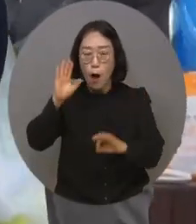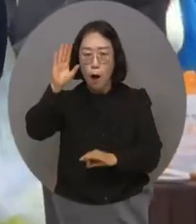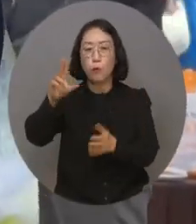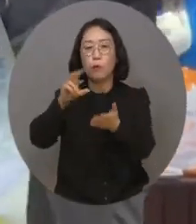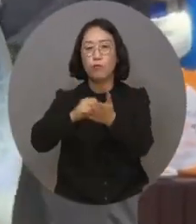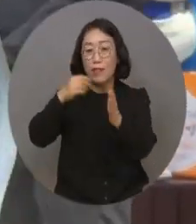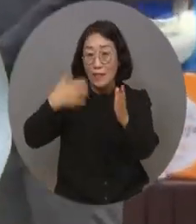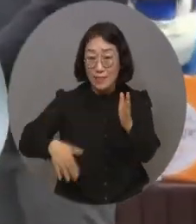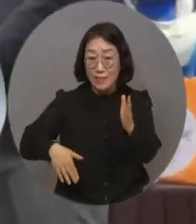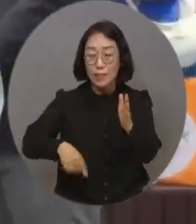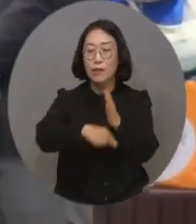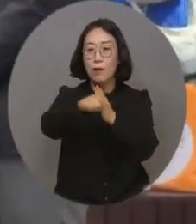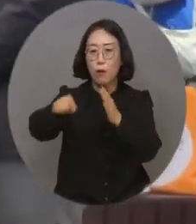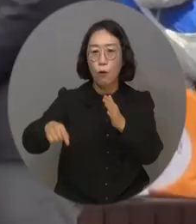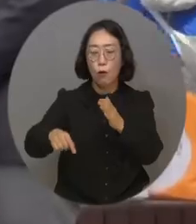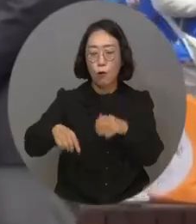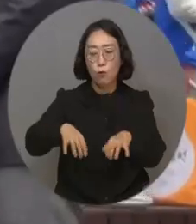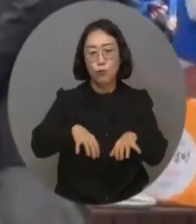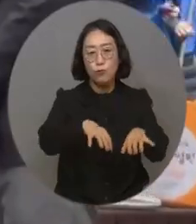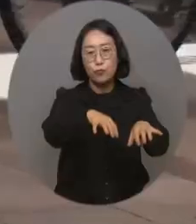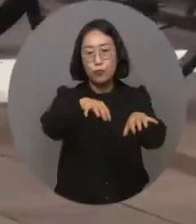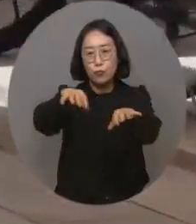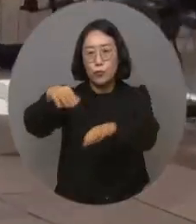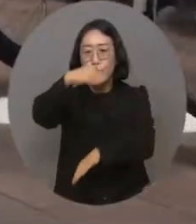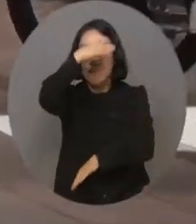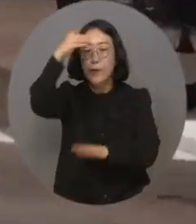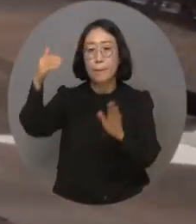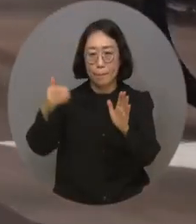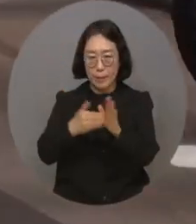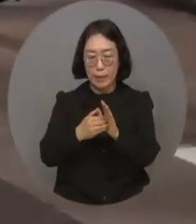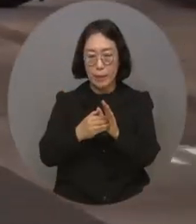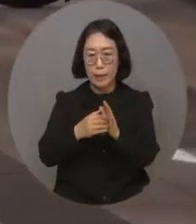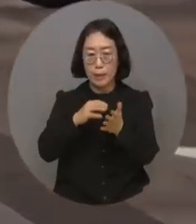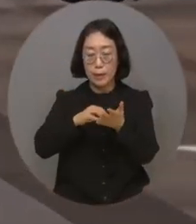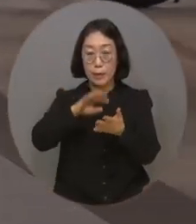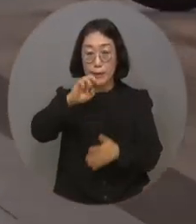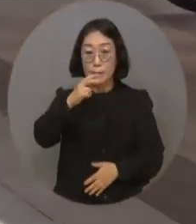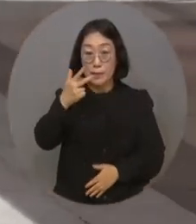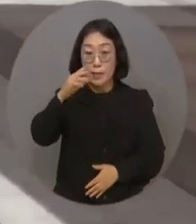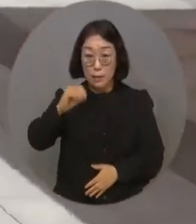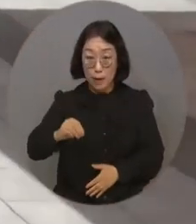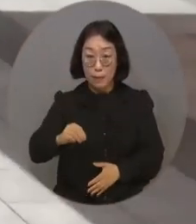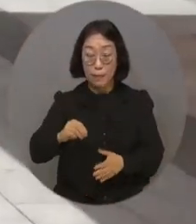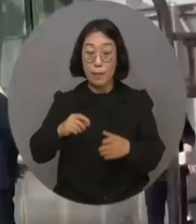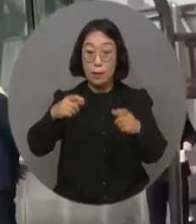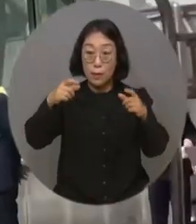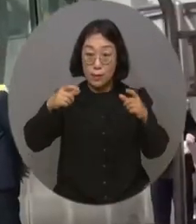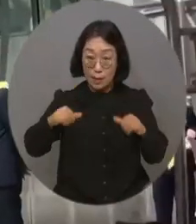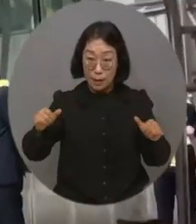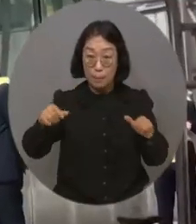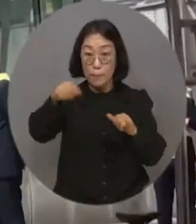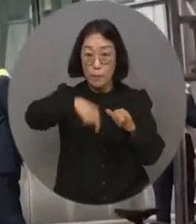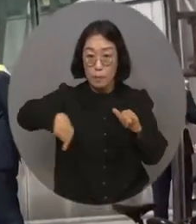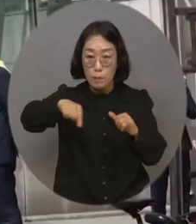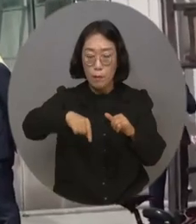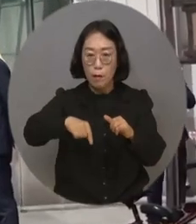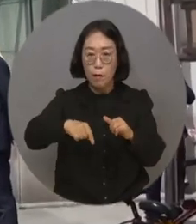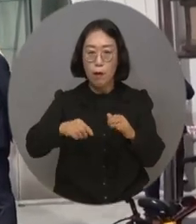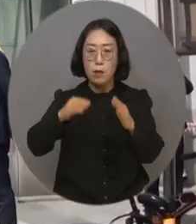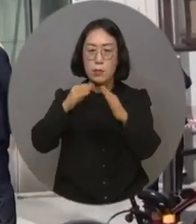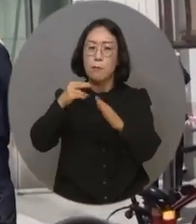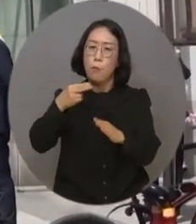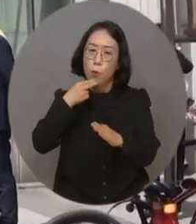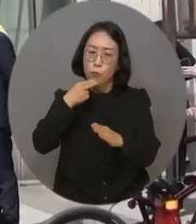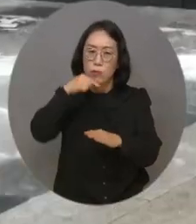관계자들과 이야기하며 역 주변을 돌아보았습니다. 47만 의정부 시민이 이용하는 의정부역, 노숙인 밀집 상주